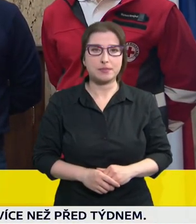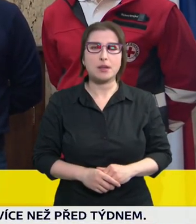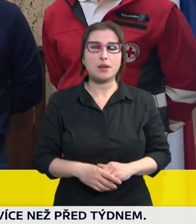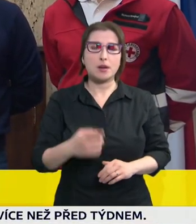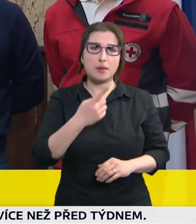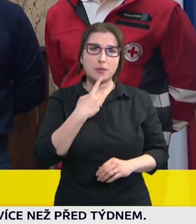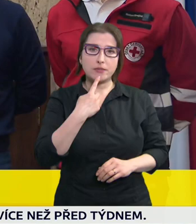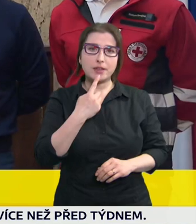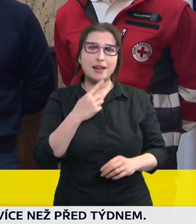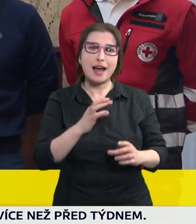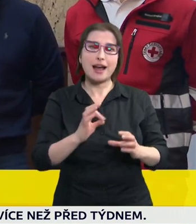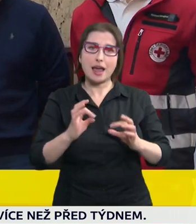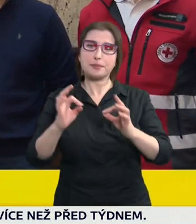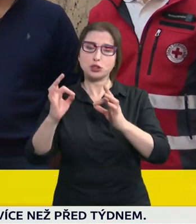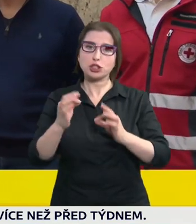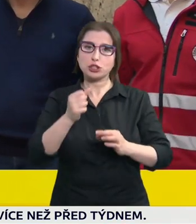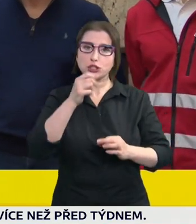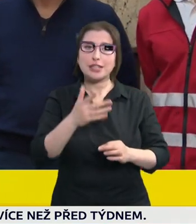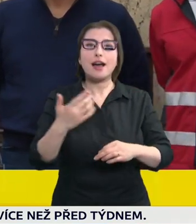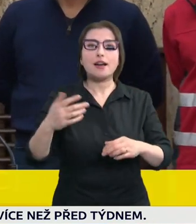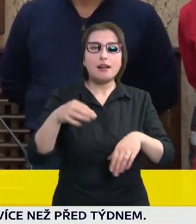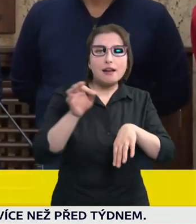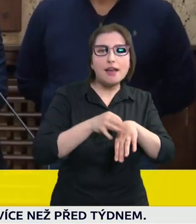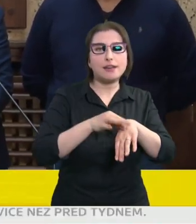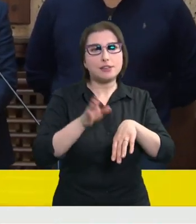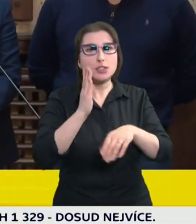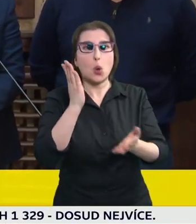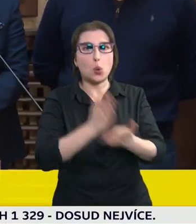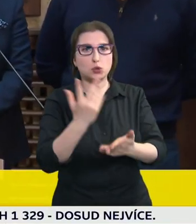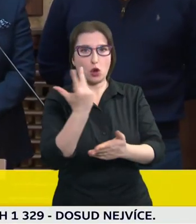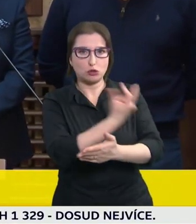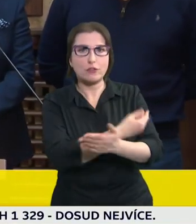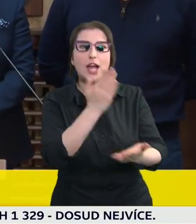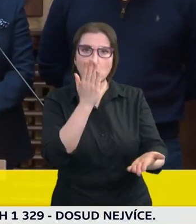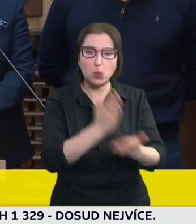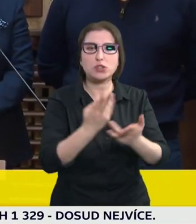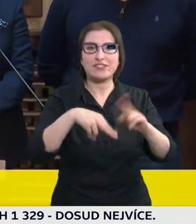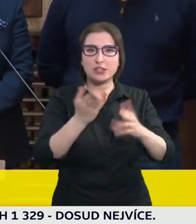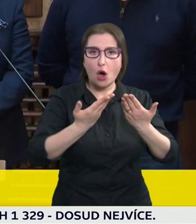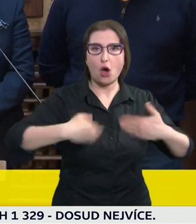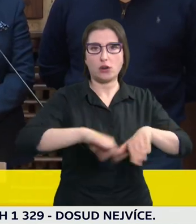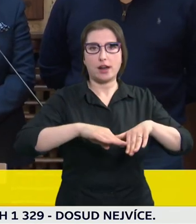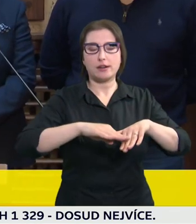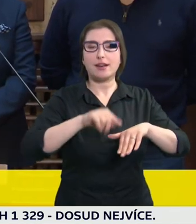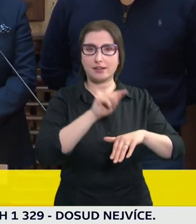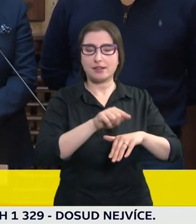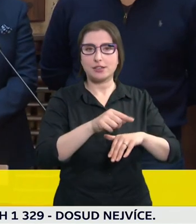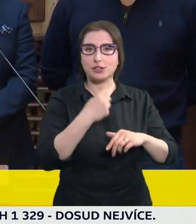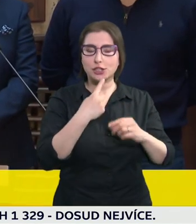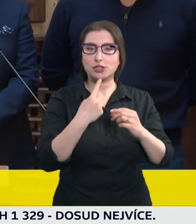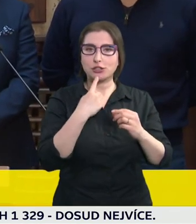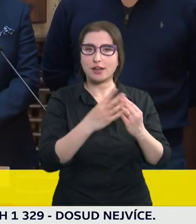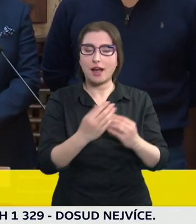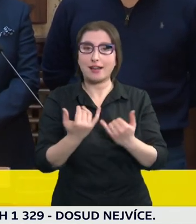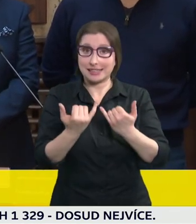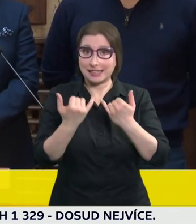Lepšících se číslech zdravotníků, kteří jsou naočkovaní a tím pádem vlastně jsou ve větším bezpečí. Znamená to, že v tuhle chvíli nehrozí, že